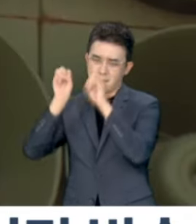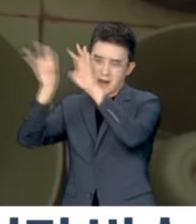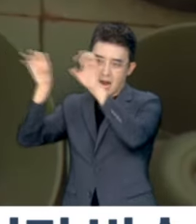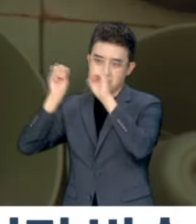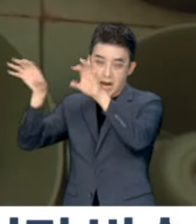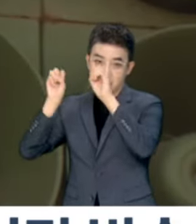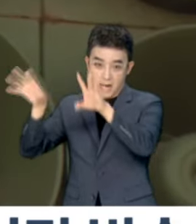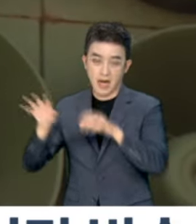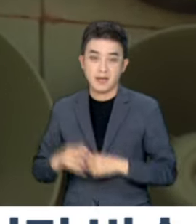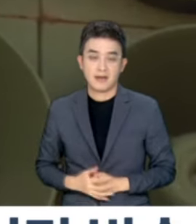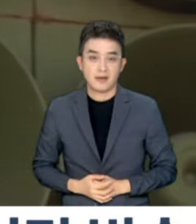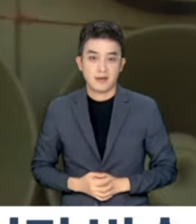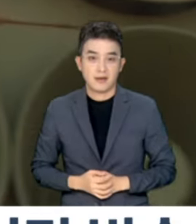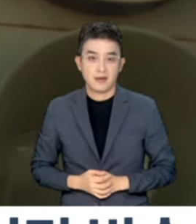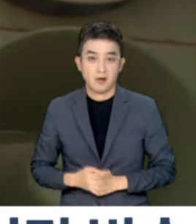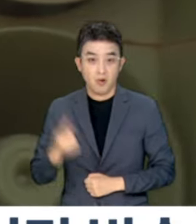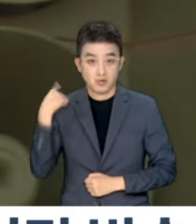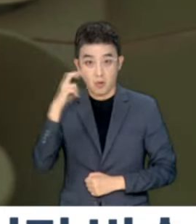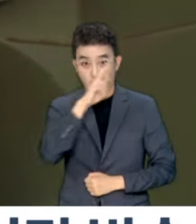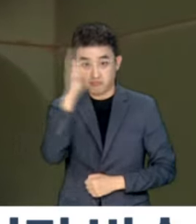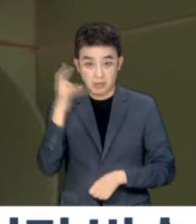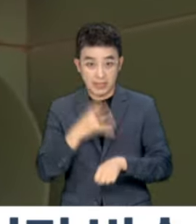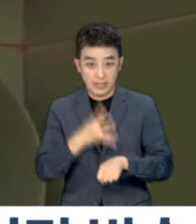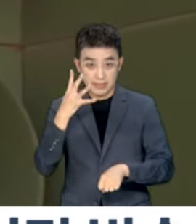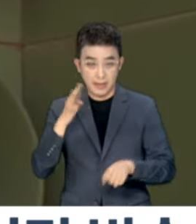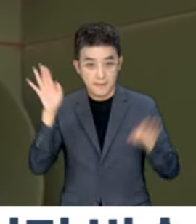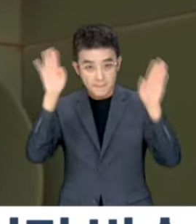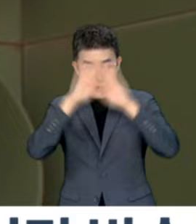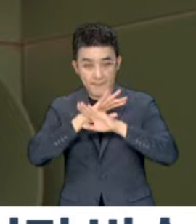가동했습니다 이어 어제 오후